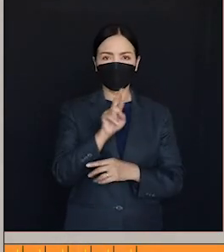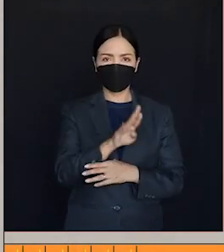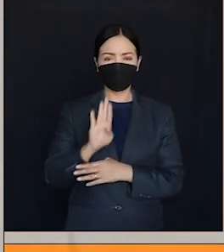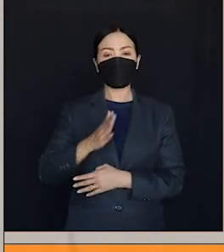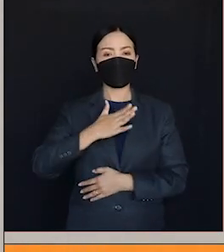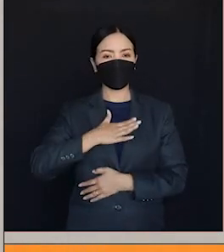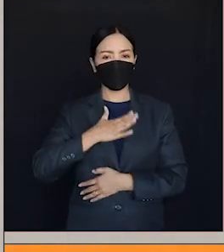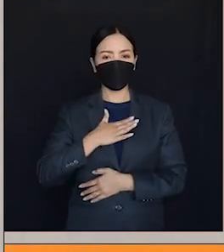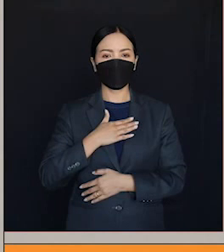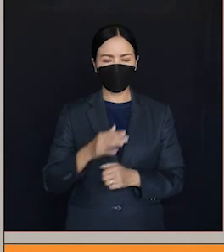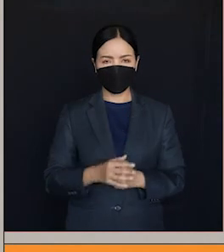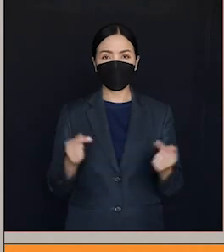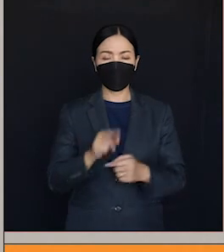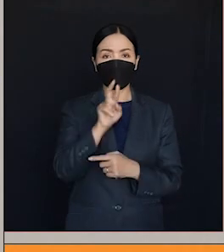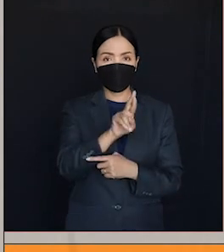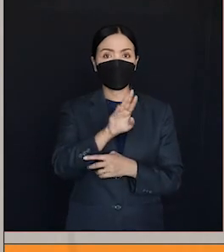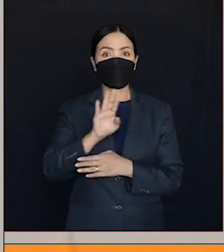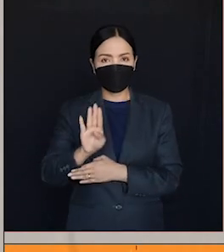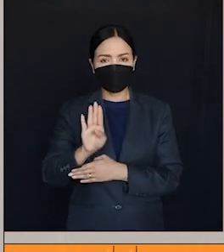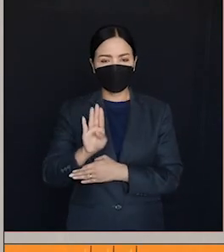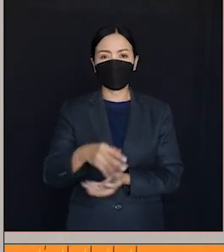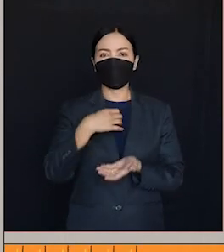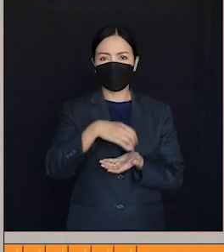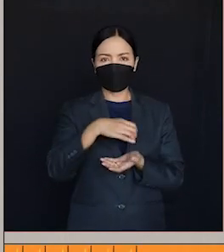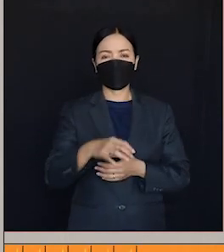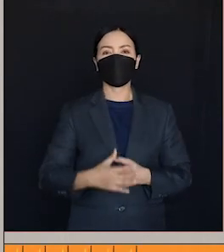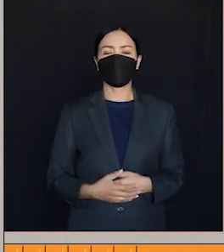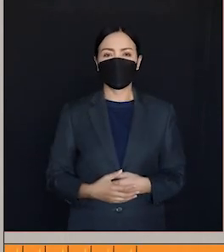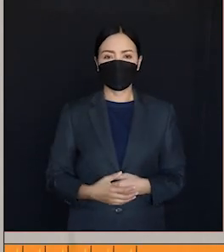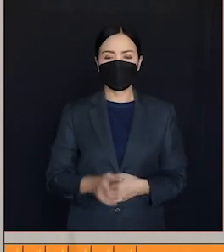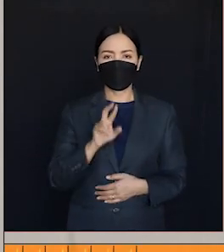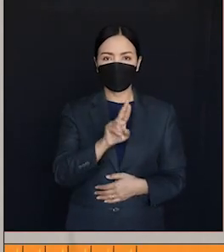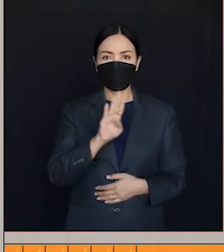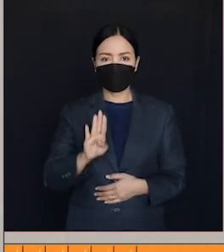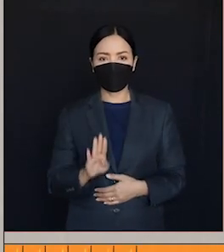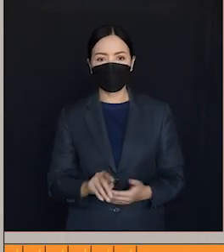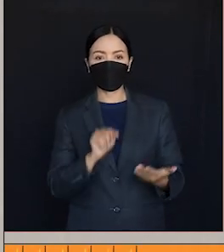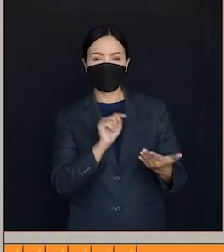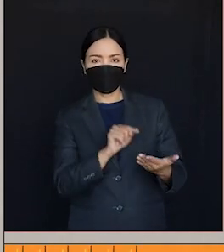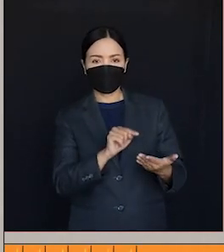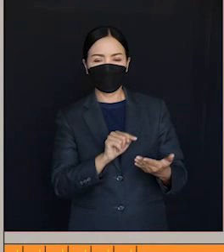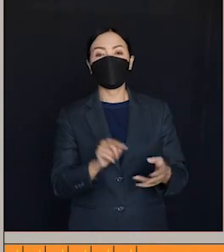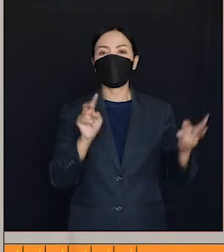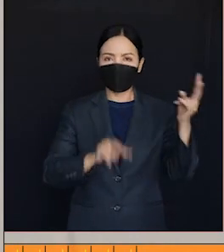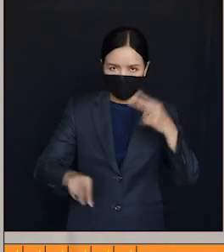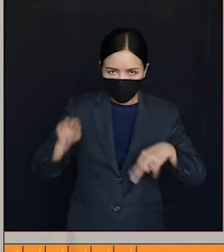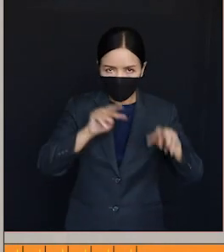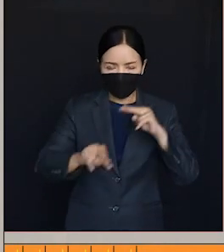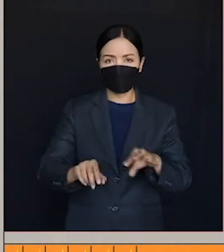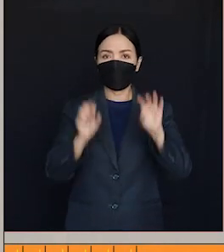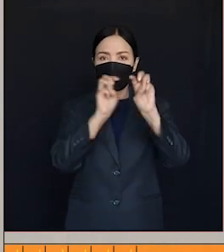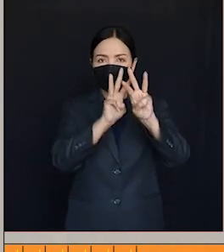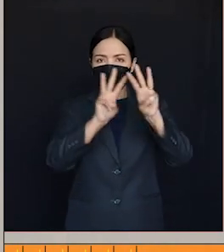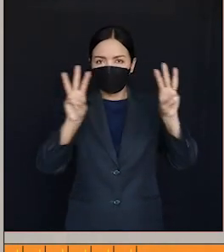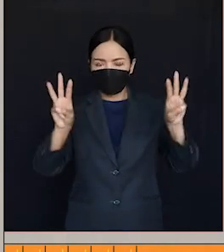ยเราขออนุญาตเรียกเป็นระบบก็แล้วกันนะครับ ได้ค่ะได้ ครับคือระบบตัวนี้เนี่ยจะเป็นระบบที่ตรวจสอบนะครับว่าหน้าเว็บ